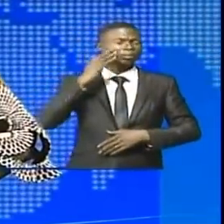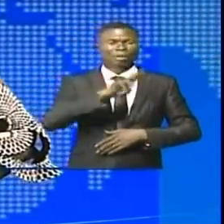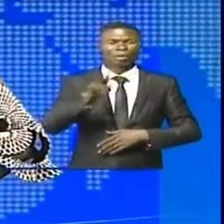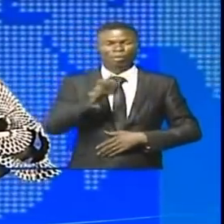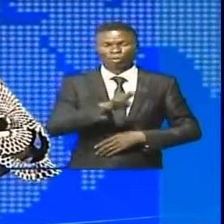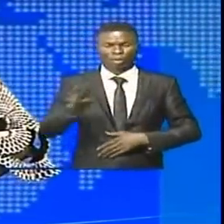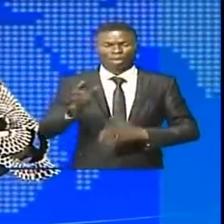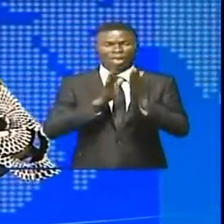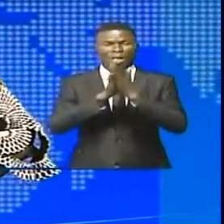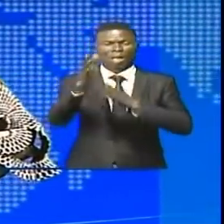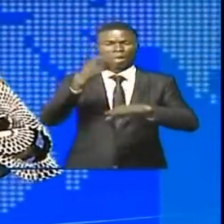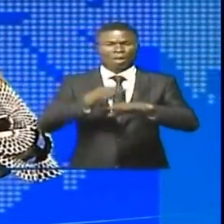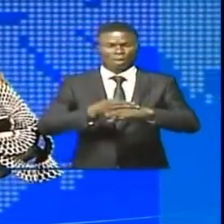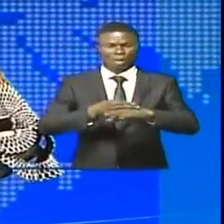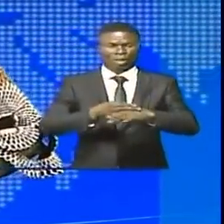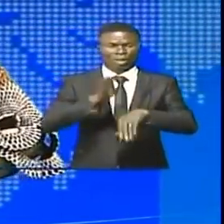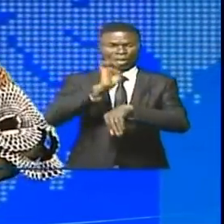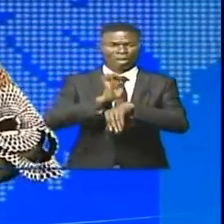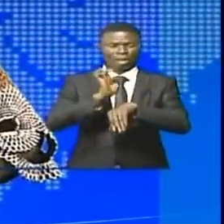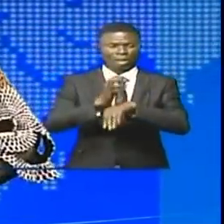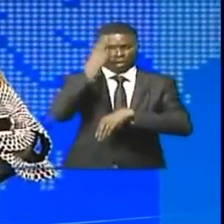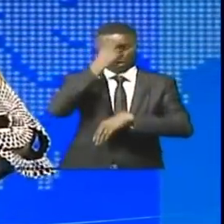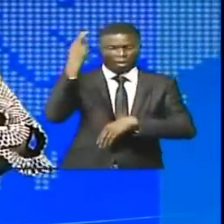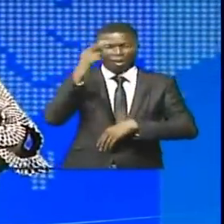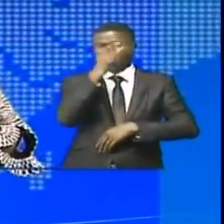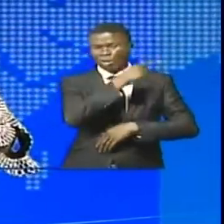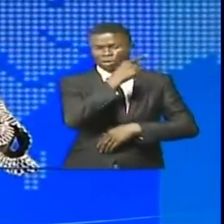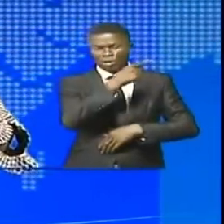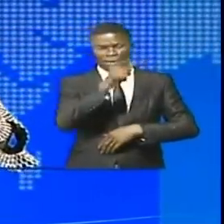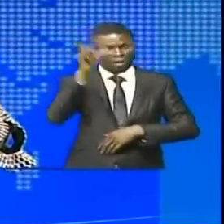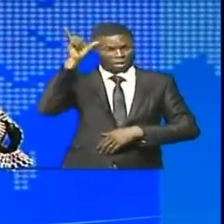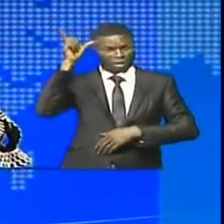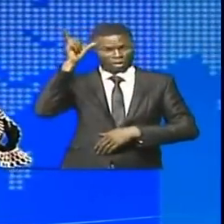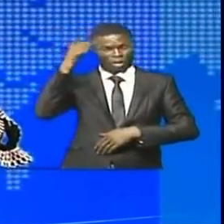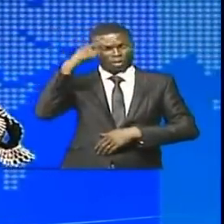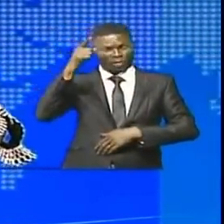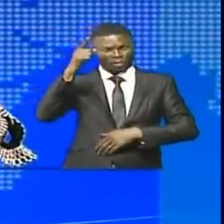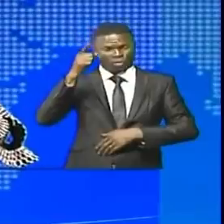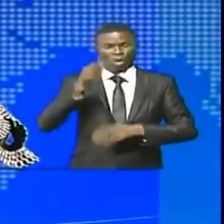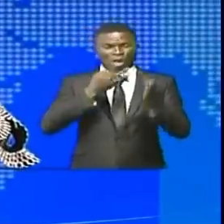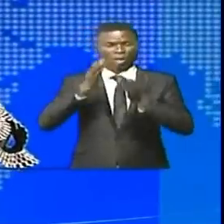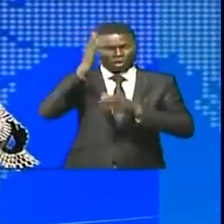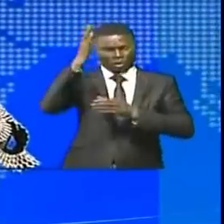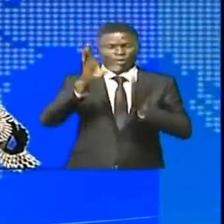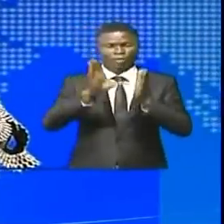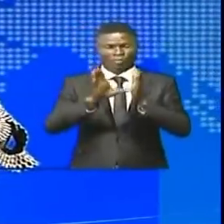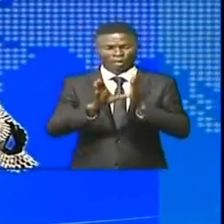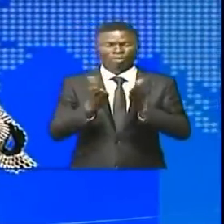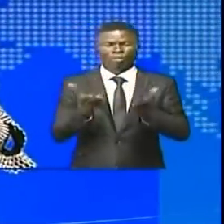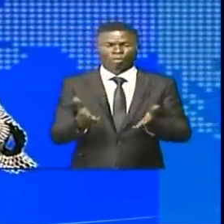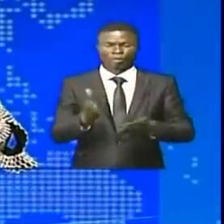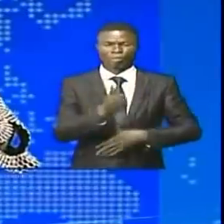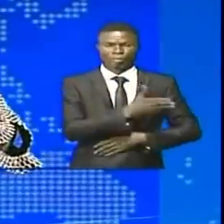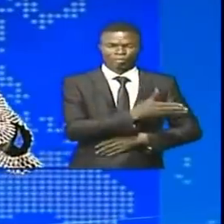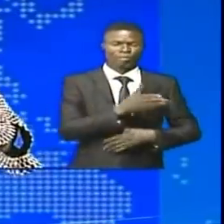15 heures en la cathédrale notre dame du congo pour nous y reviendrons dans nos prochaines éditions